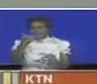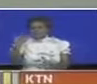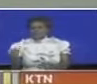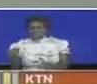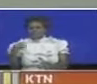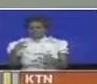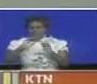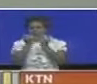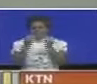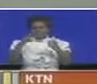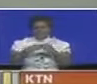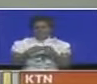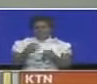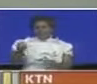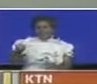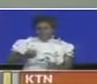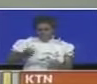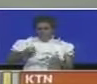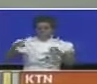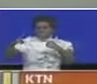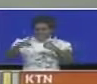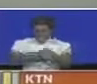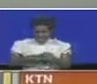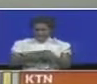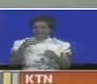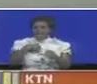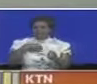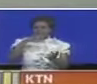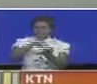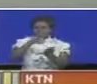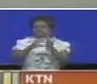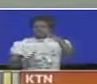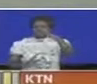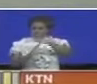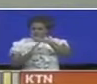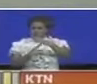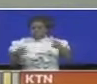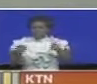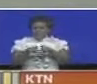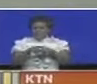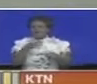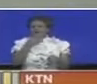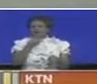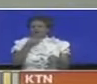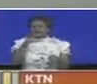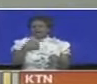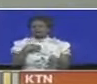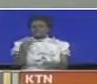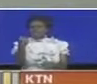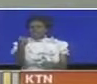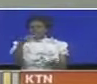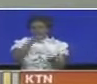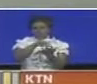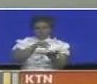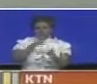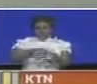KCPE mwaka huu. Wasichana 7 walishikilia nafasi za juu huku wavulana wakiridhika na nafasi 5. Akitangaza matokeo